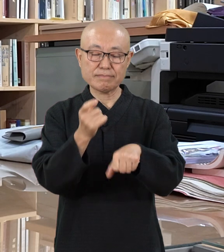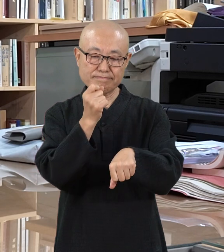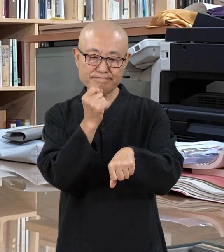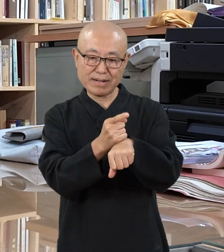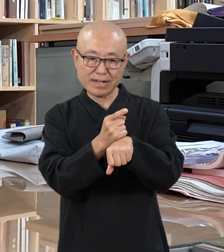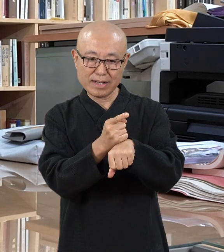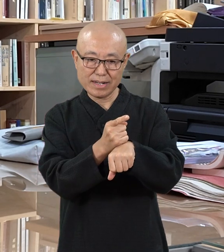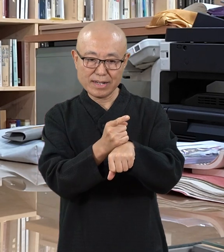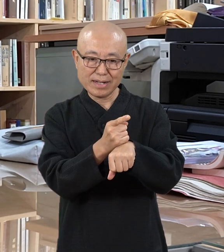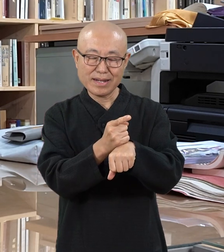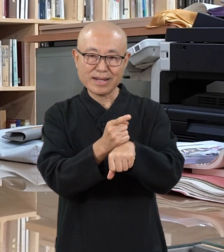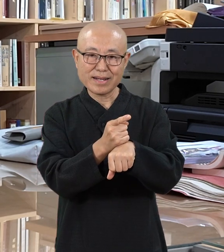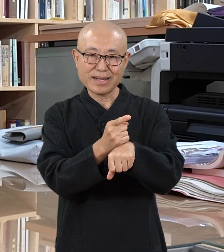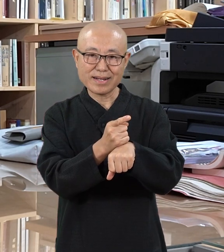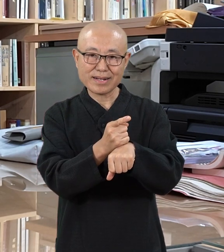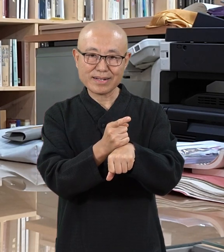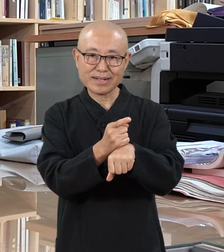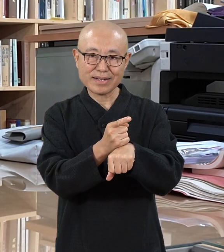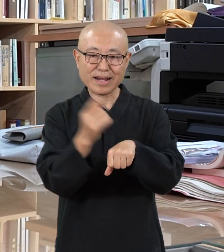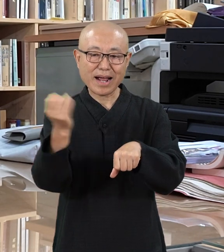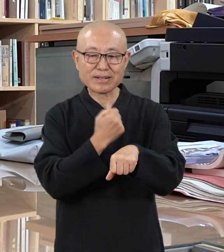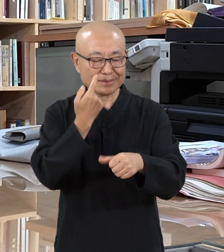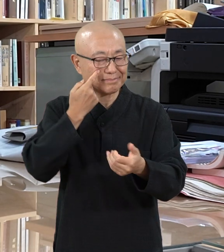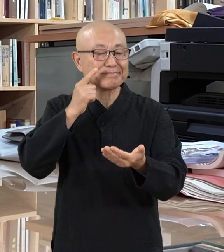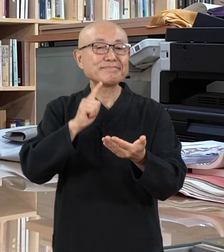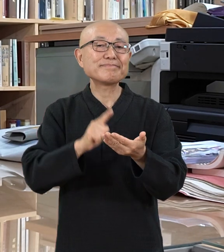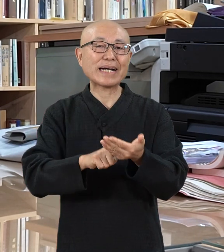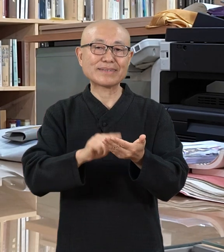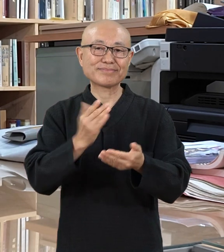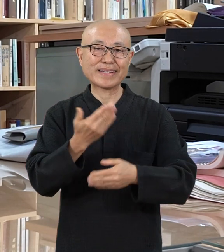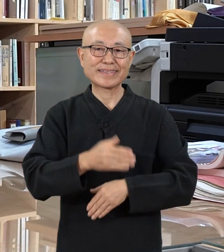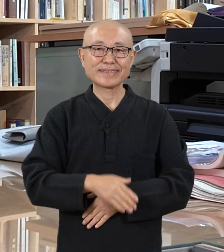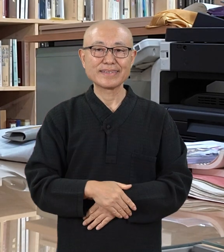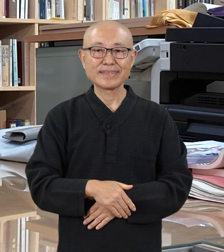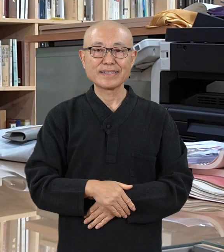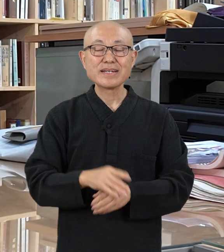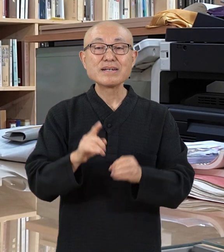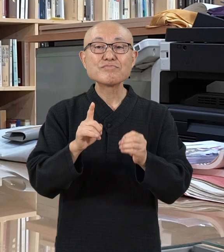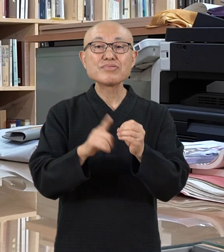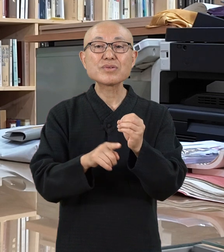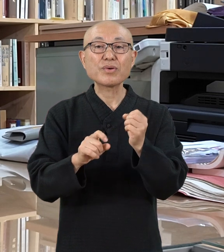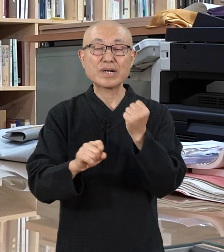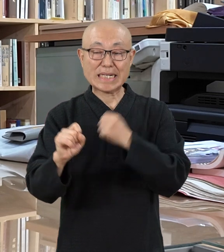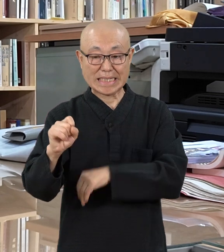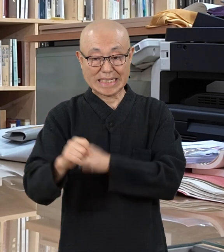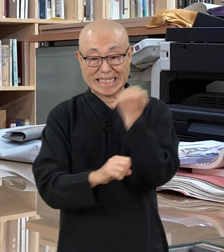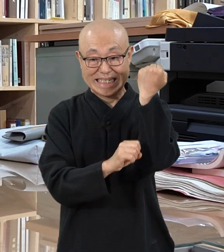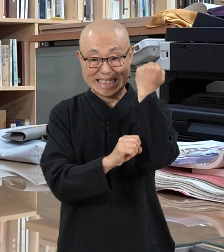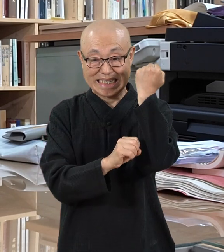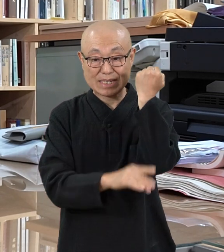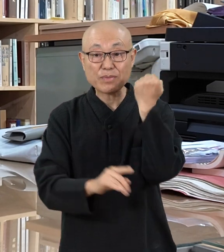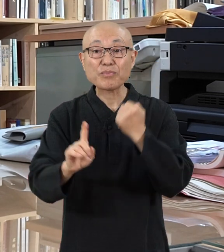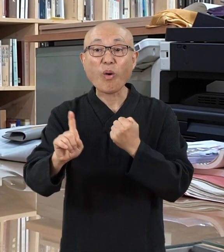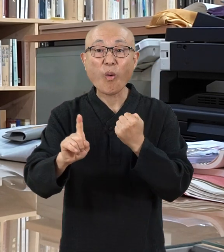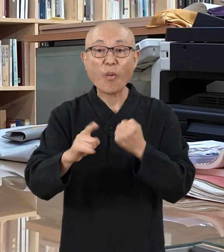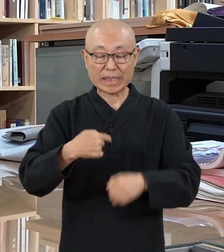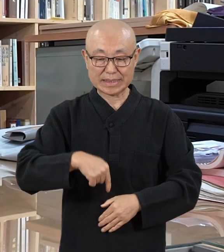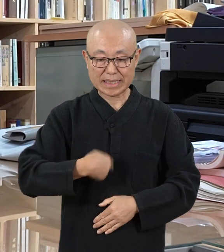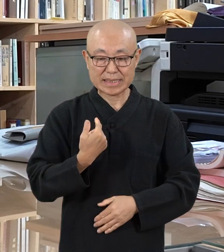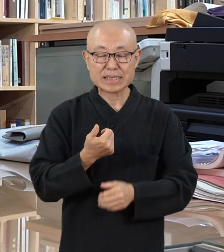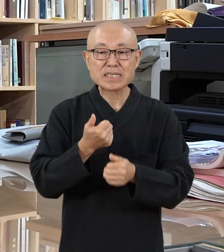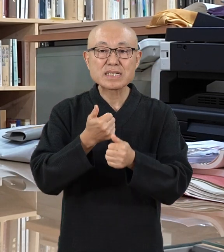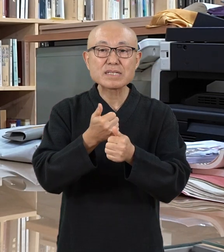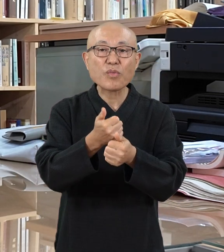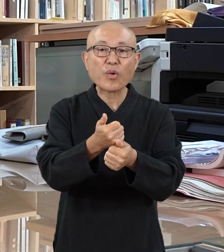있는 자기 자신을 발견하게 됩니다. 불교의 근본은 자기를